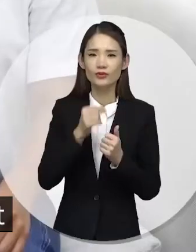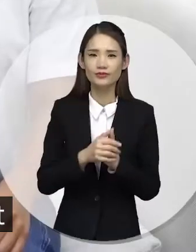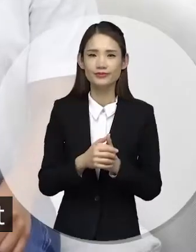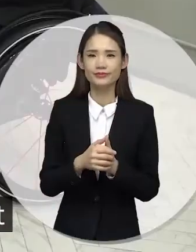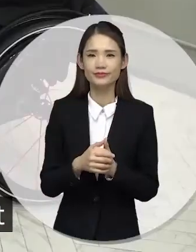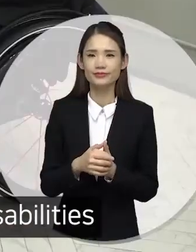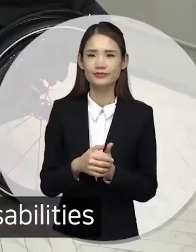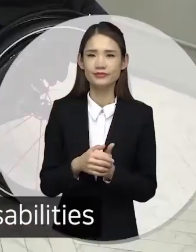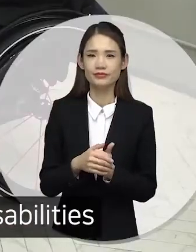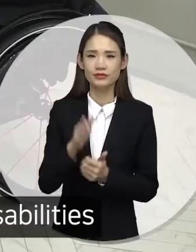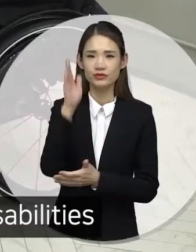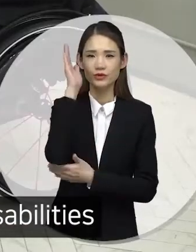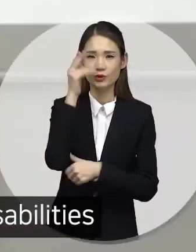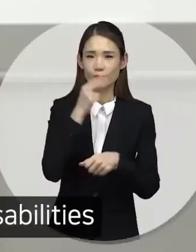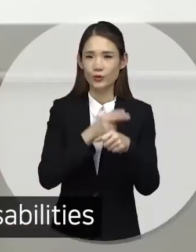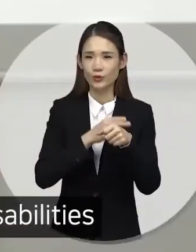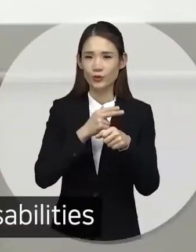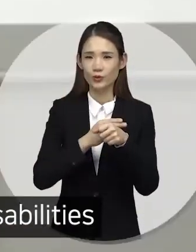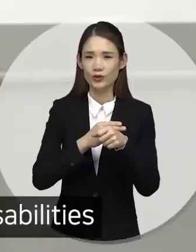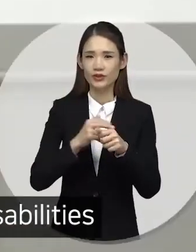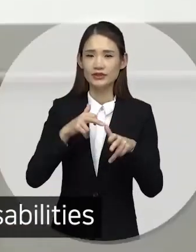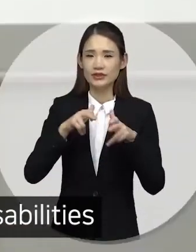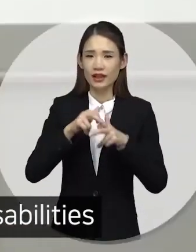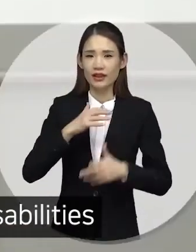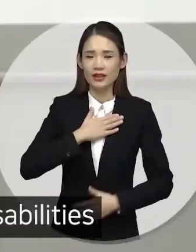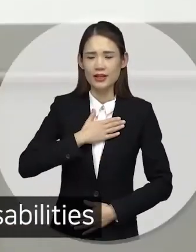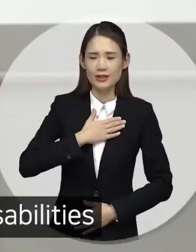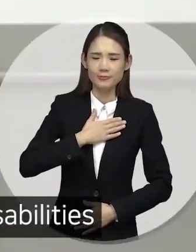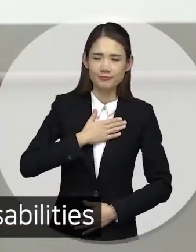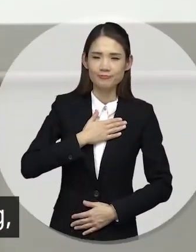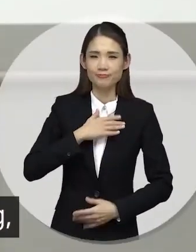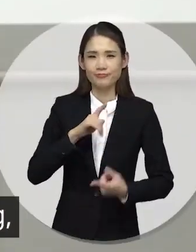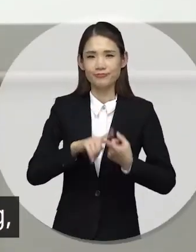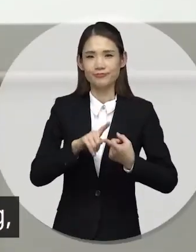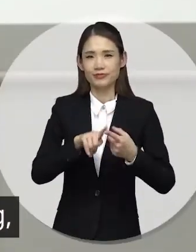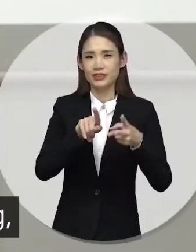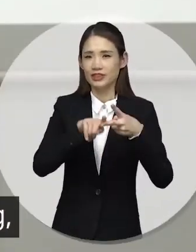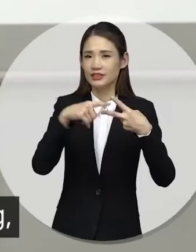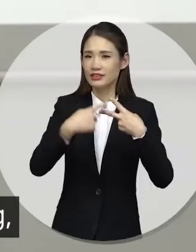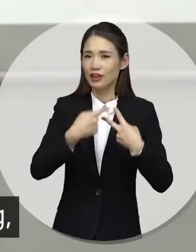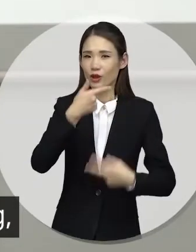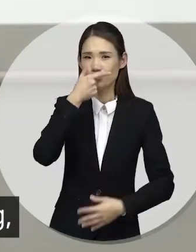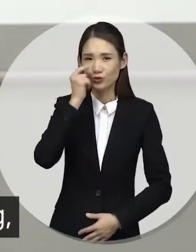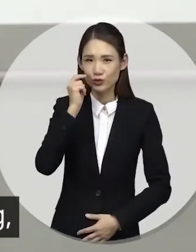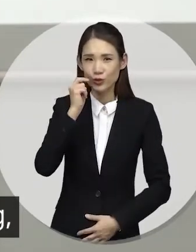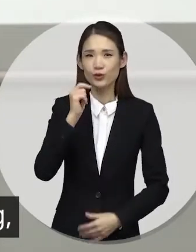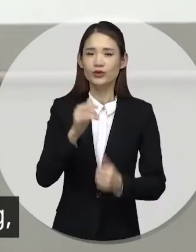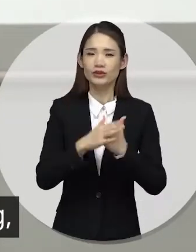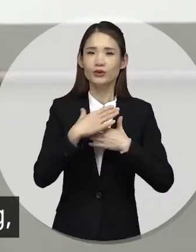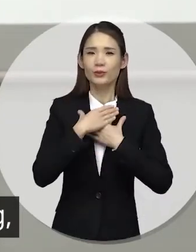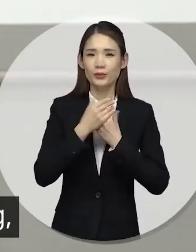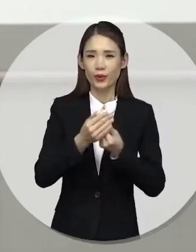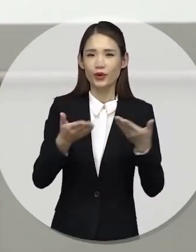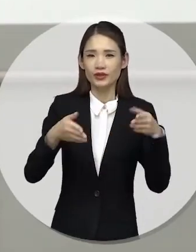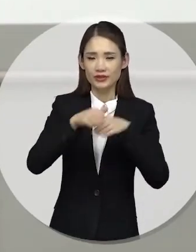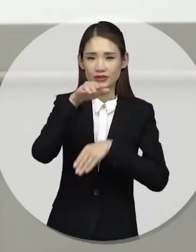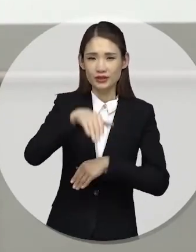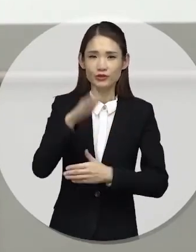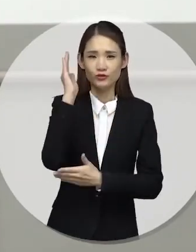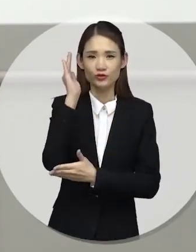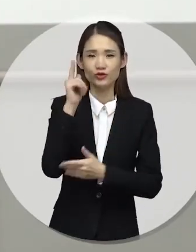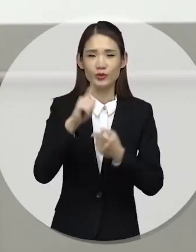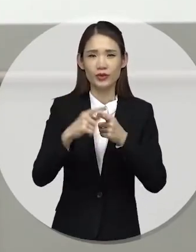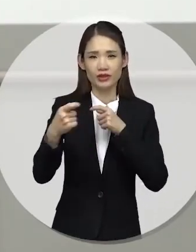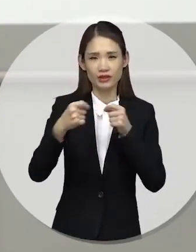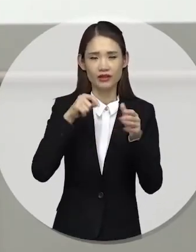싶었었어요. 교수님들의 장애 감수성이 조금 부족하다든지 편의시설이나 이런 수업에